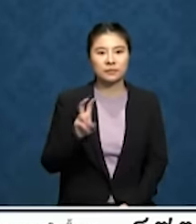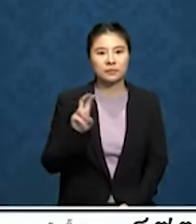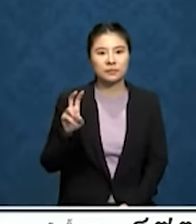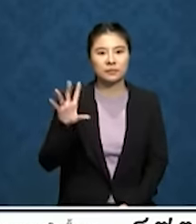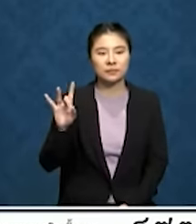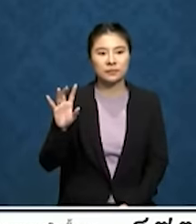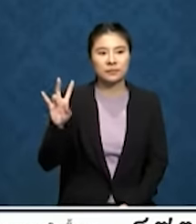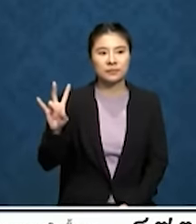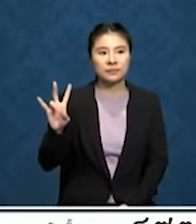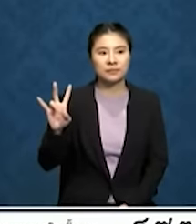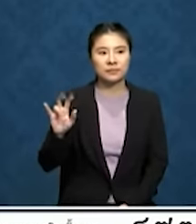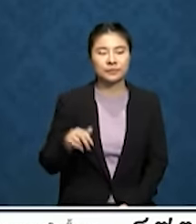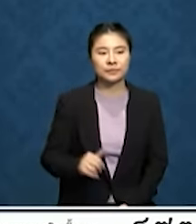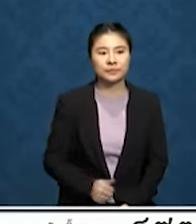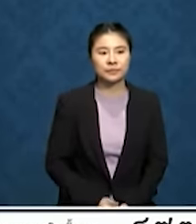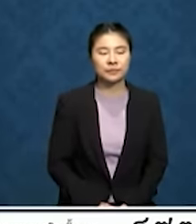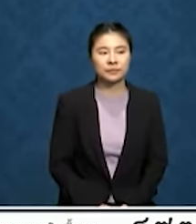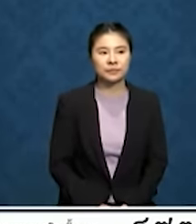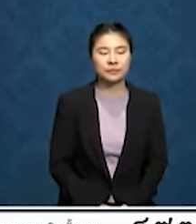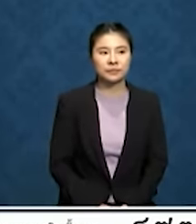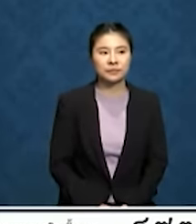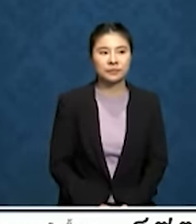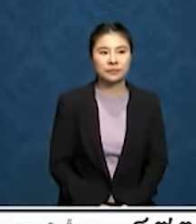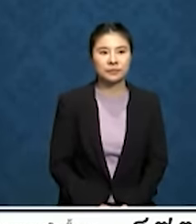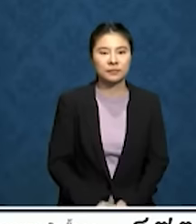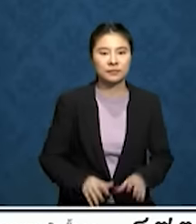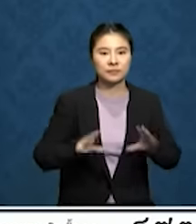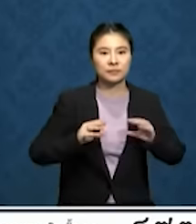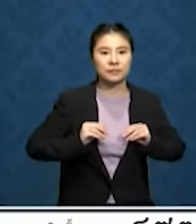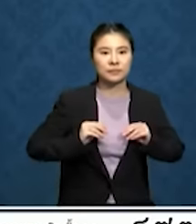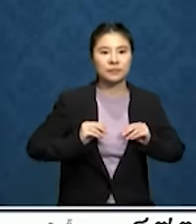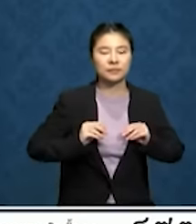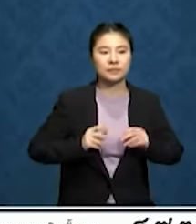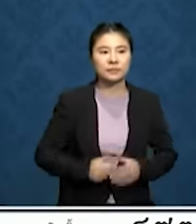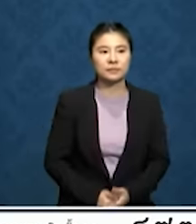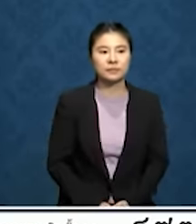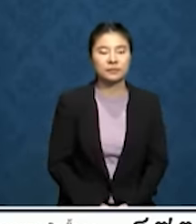287นายมานพสีพึ่ง เห็นชอบครับ